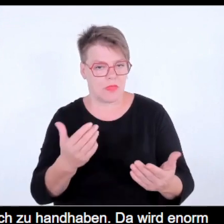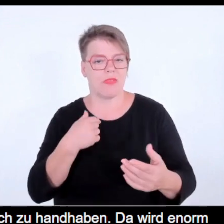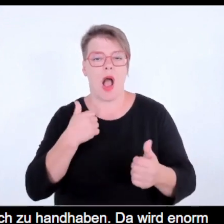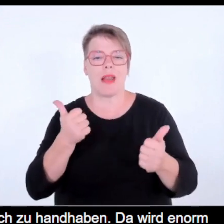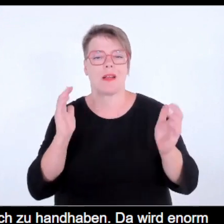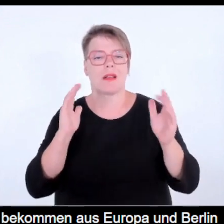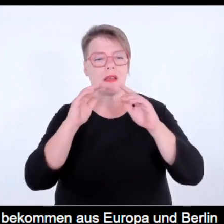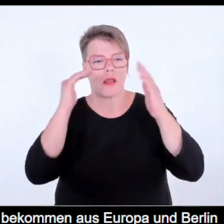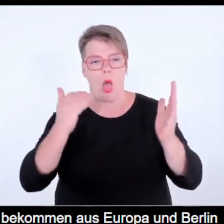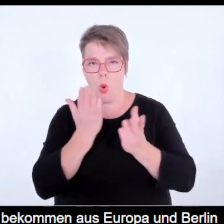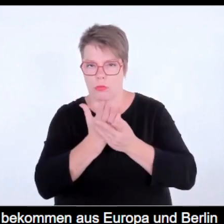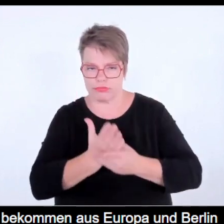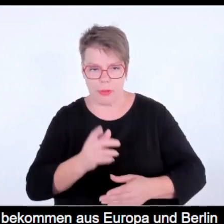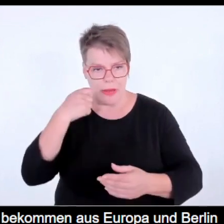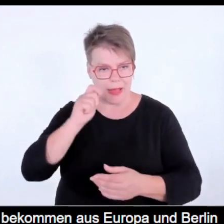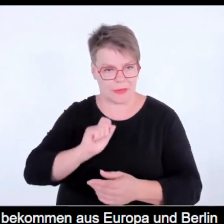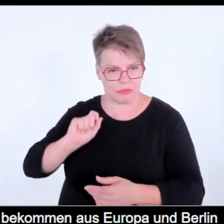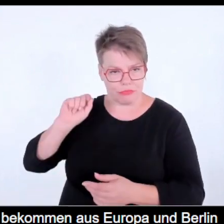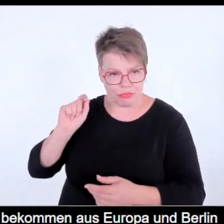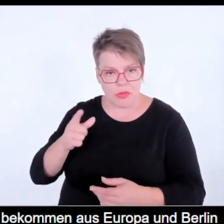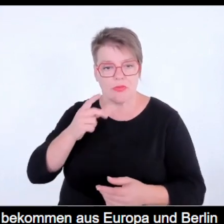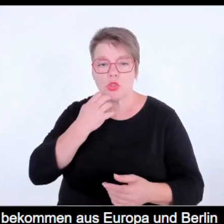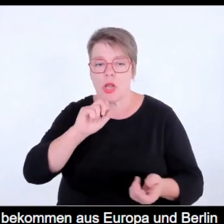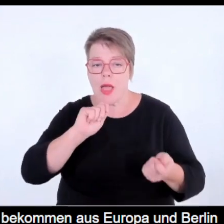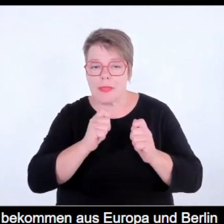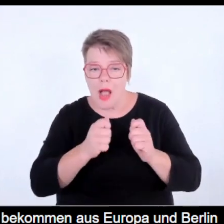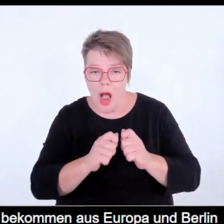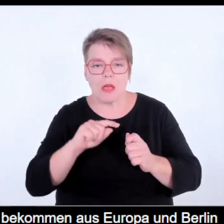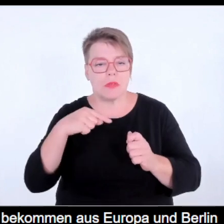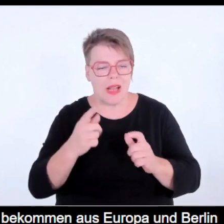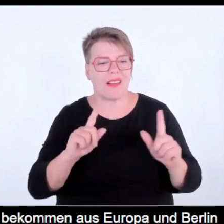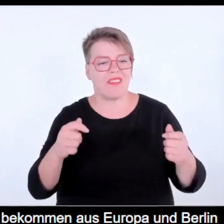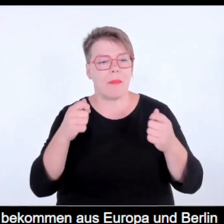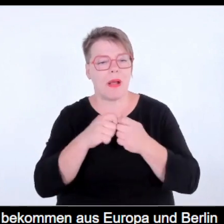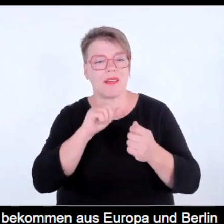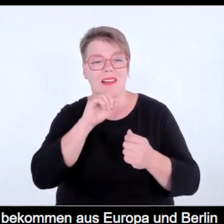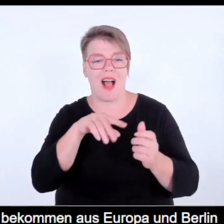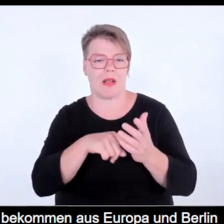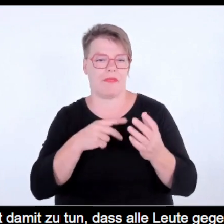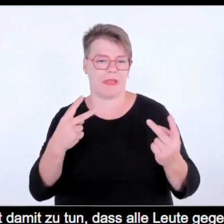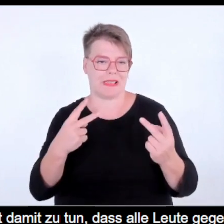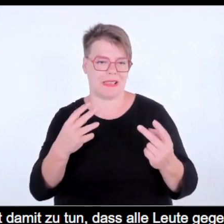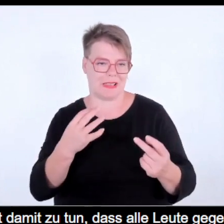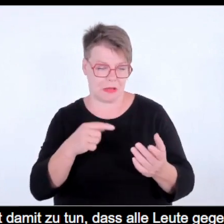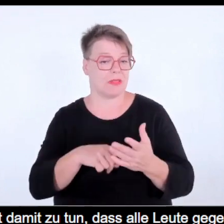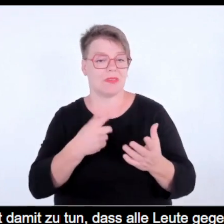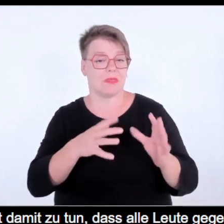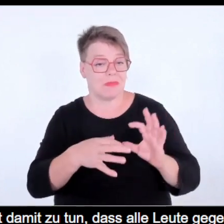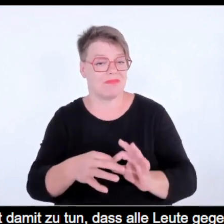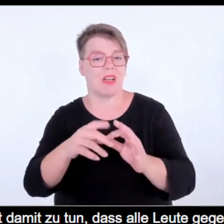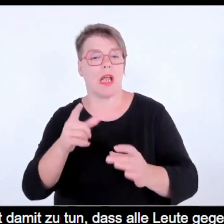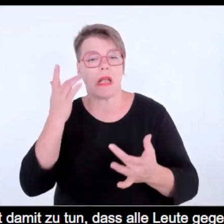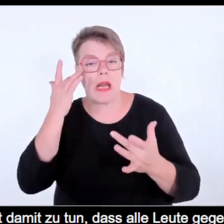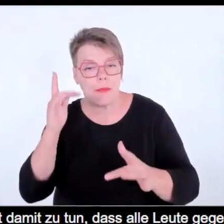das Ganze jetzt für ein längerer Prozess, überlegt, wo kann man etwas leichter machen. Und zum Beispiel beim Ehrenamt, das ist schon eine kleine Revolution. Also zu